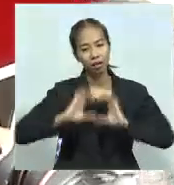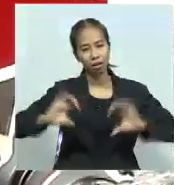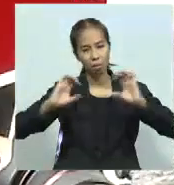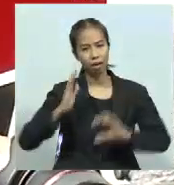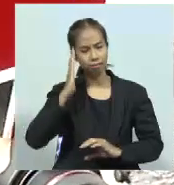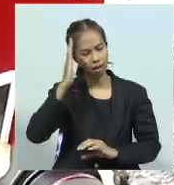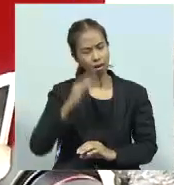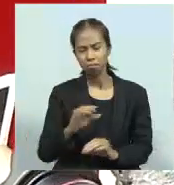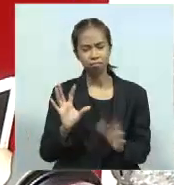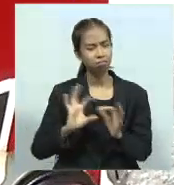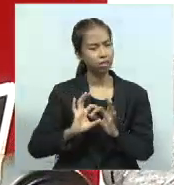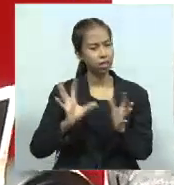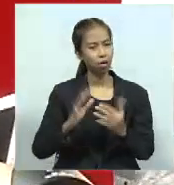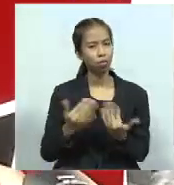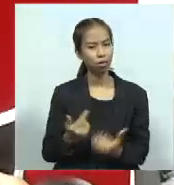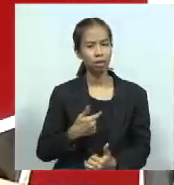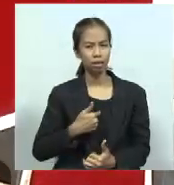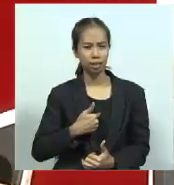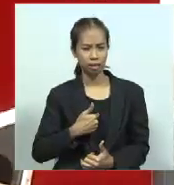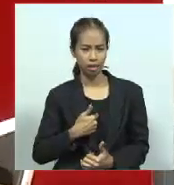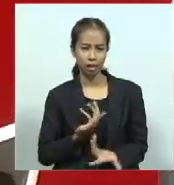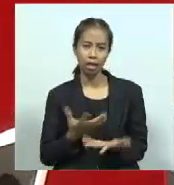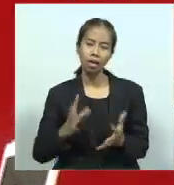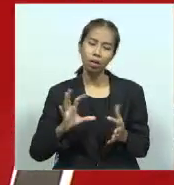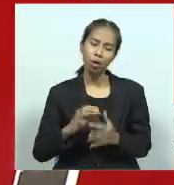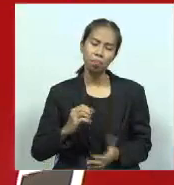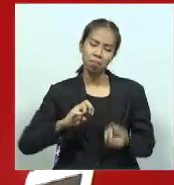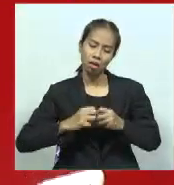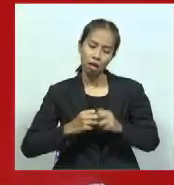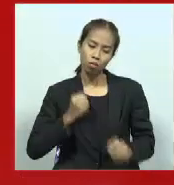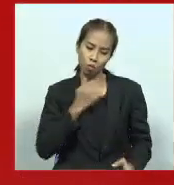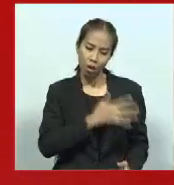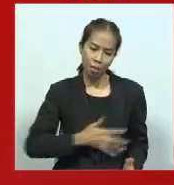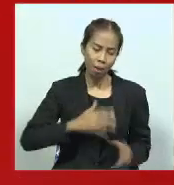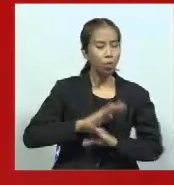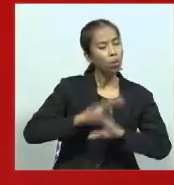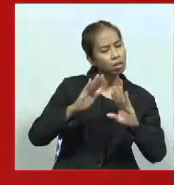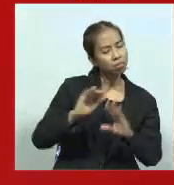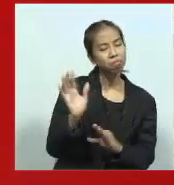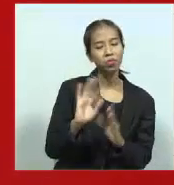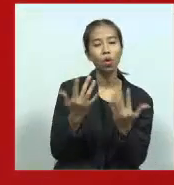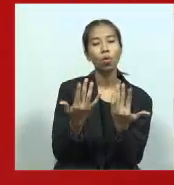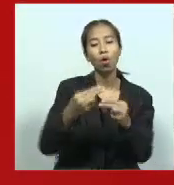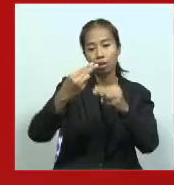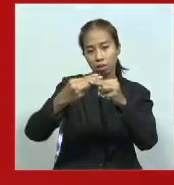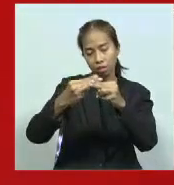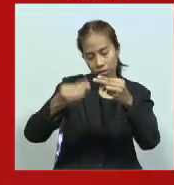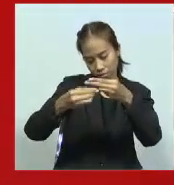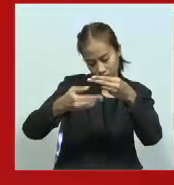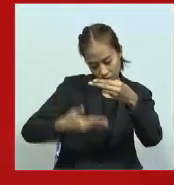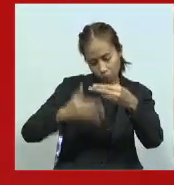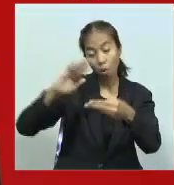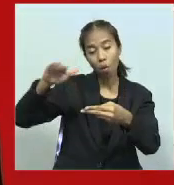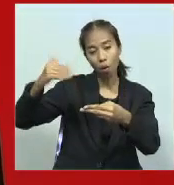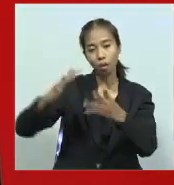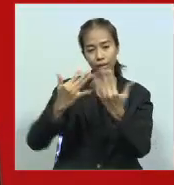ที่เป็นข่าวหรือว่าจะวางมือทางการเมืองจากปัญหาสุขภาพโดยขอให้รอดูรายชื่อที่ออกมาทั้งนี้เห็นว่ายัง